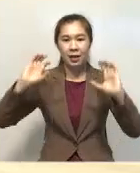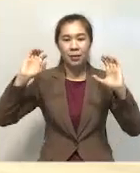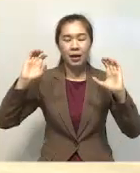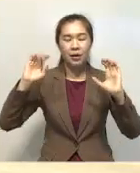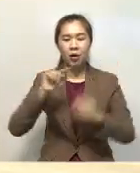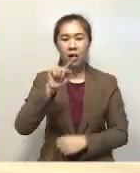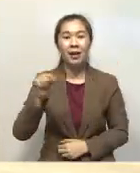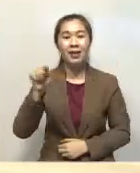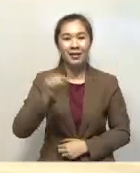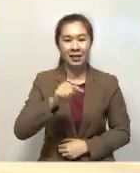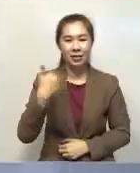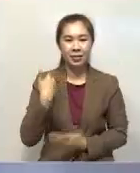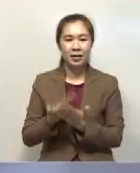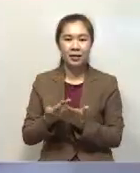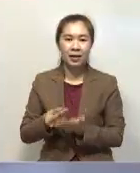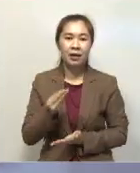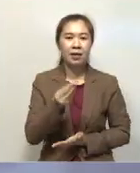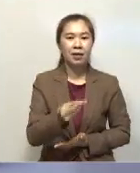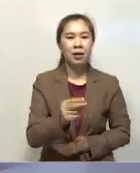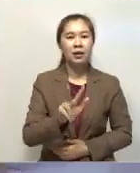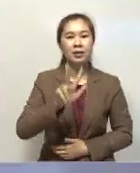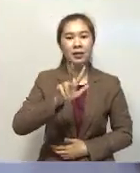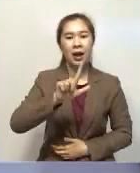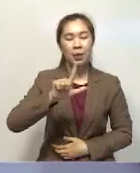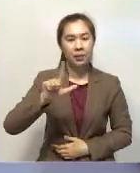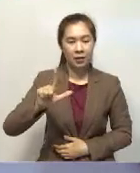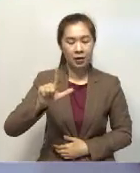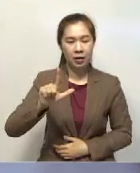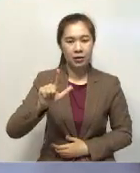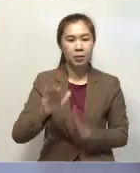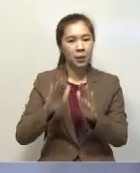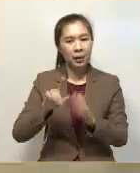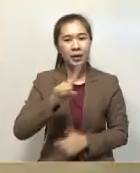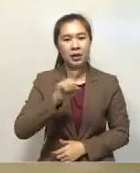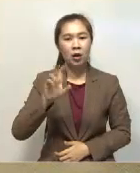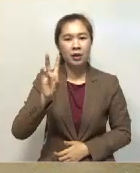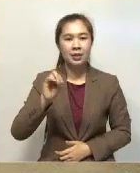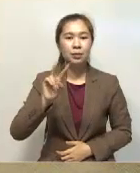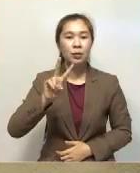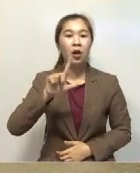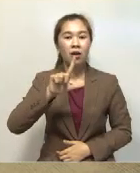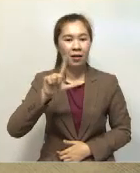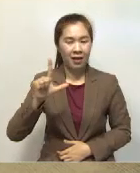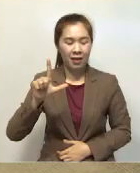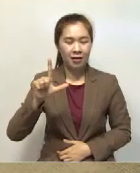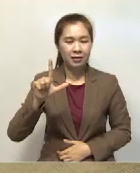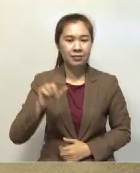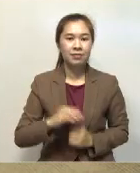ษค่ะก็ได้มอบเงินช่วยเหลือจำนวน3ล้านปอนด์หรือกว่า172ล้านบาทนะคะขออภั